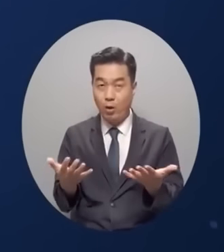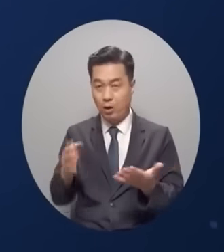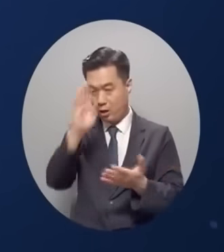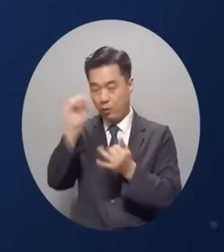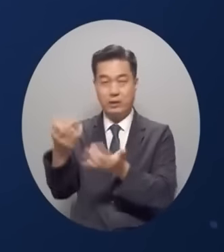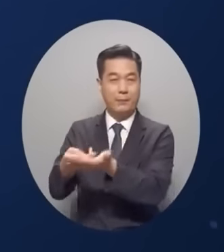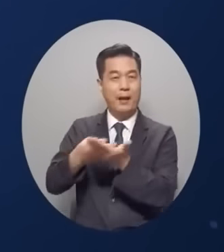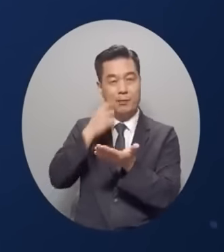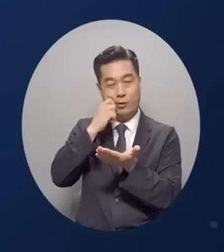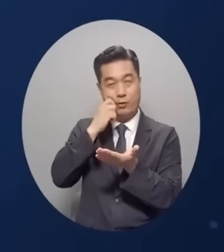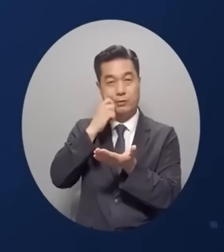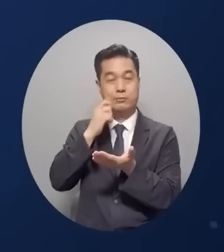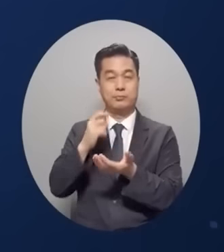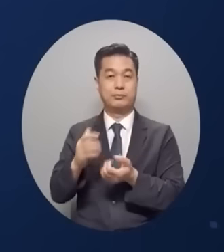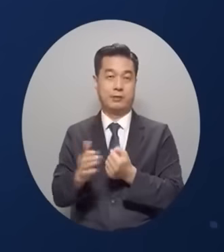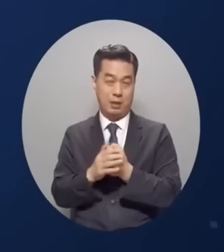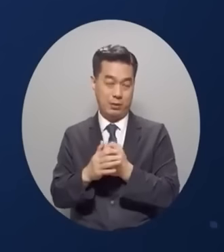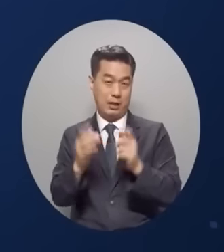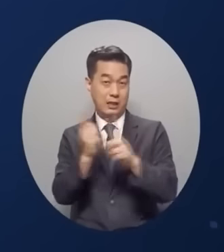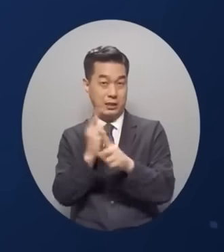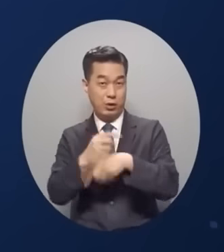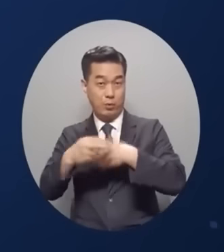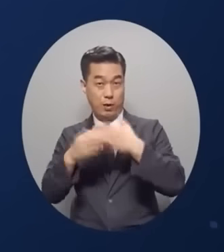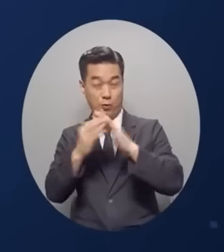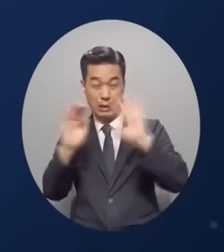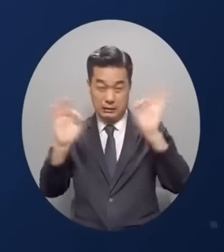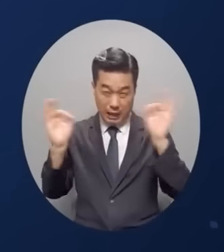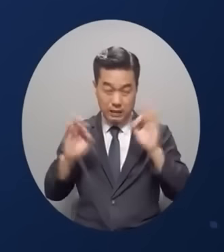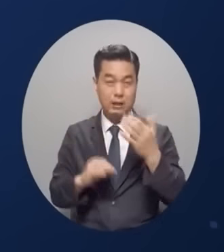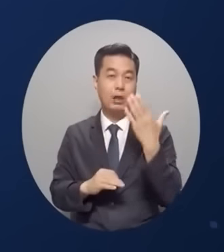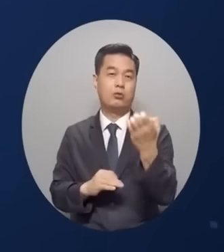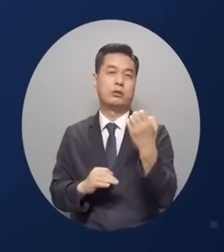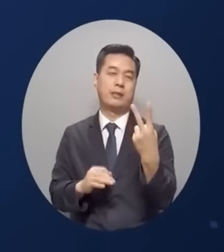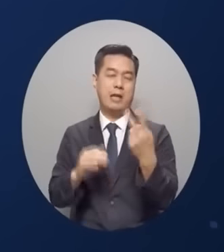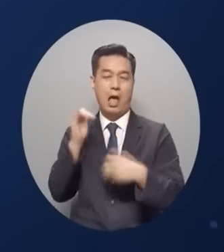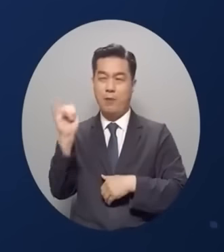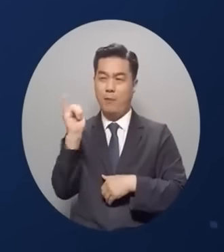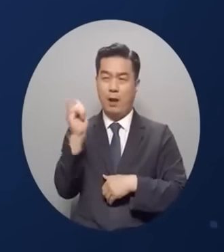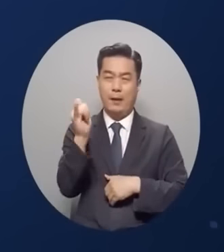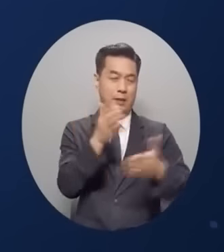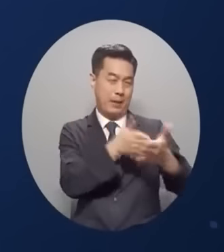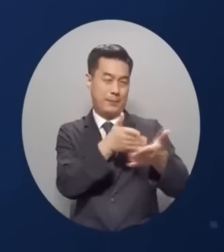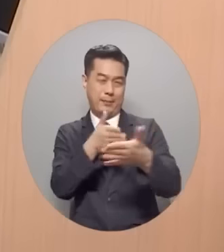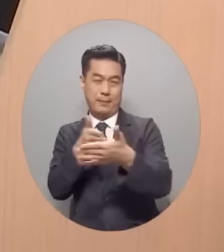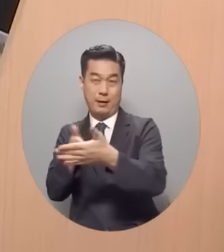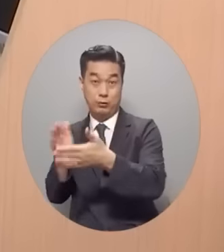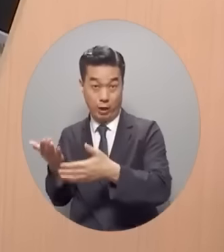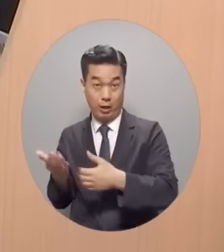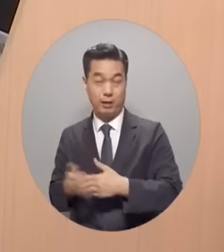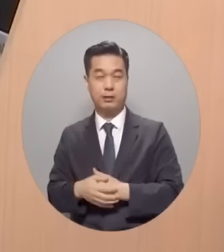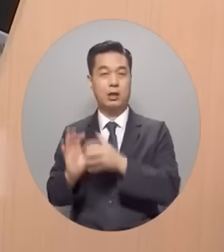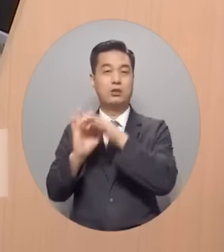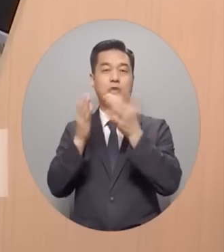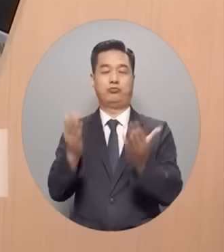했습니다. 이렇게 치료할 병원을 찾아 이른바 전화 뺑뺑이를 돌린 게 92번입니다. 연휴